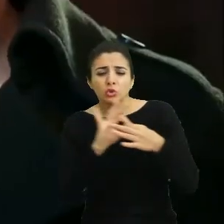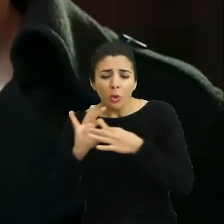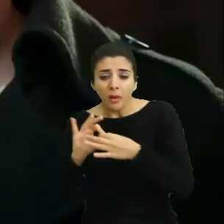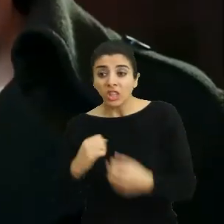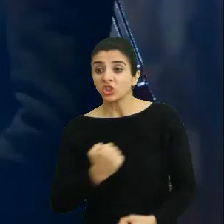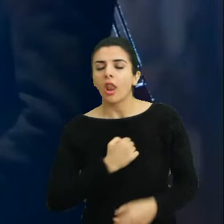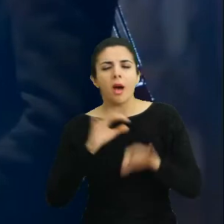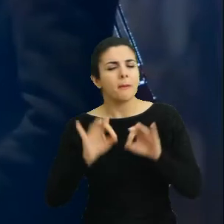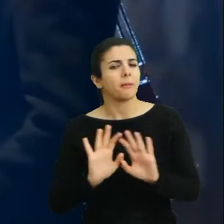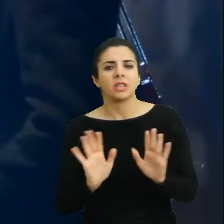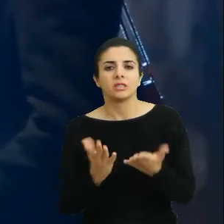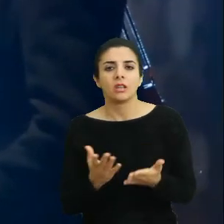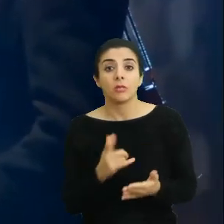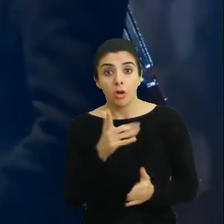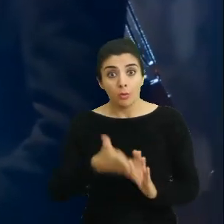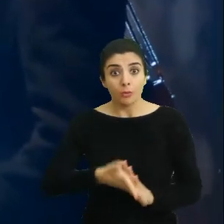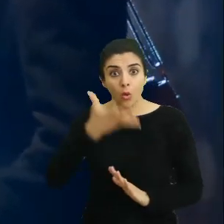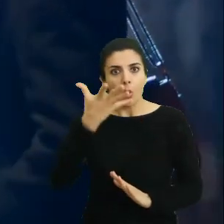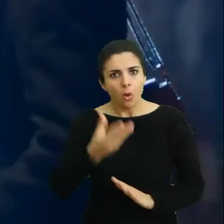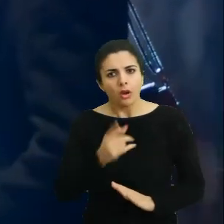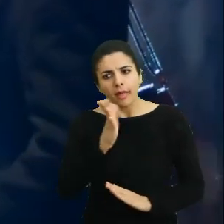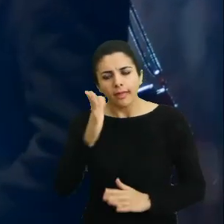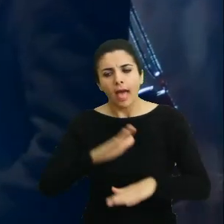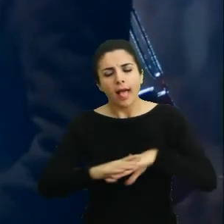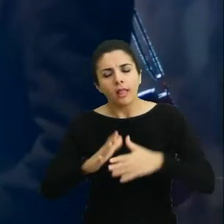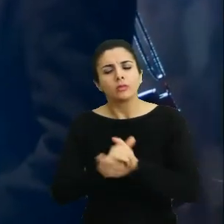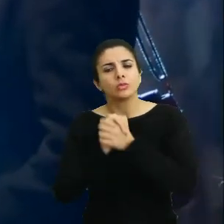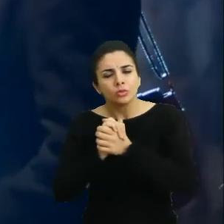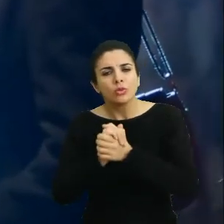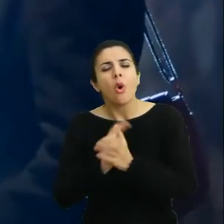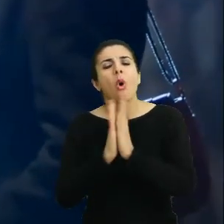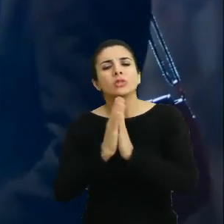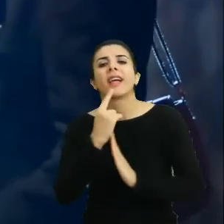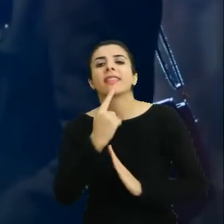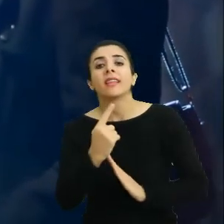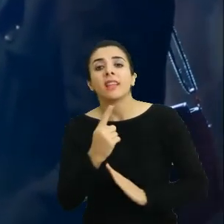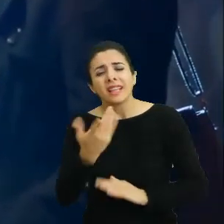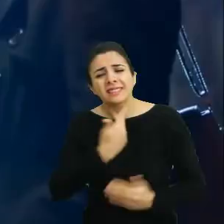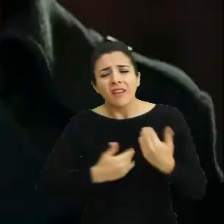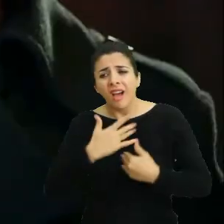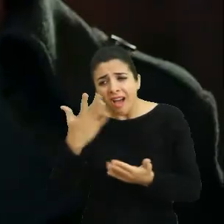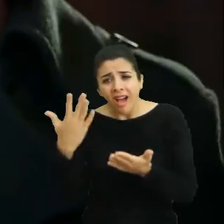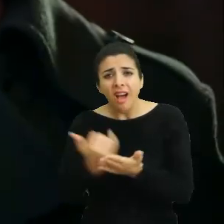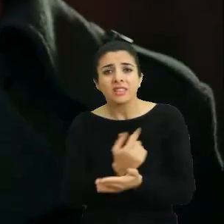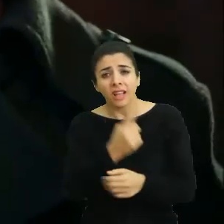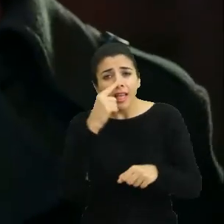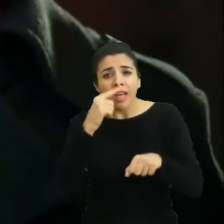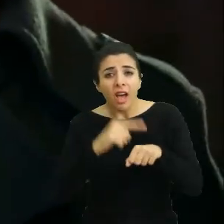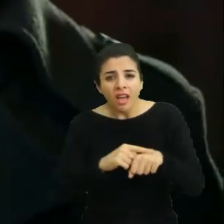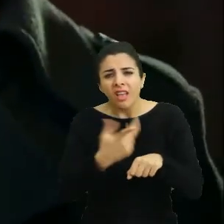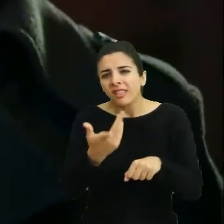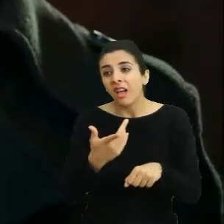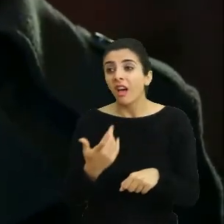bağışlanmaz. Büyü de olsa tut ellerinden özür dile Merve'den. İnan onun sevgisini kazanmak, inandığın